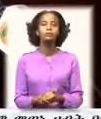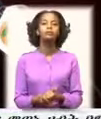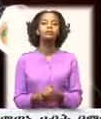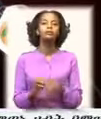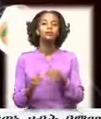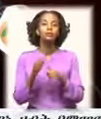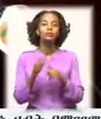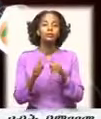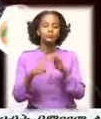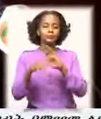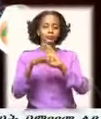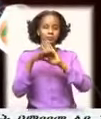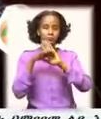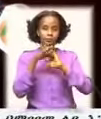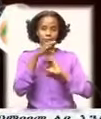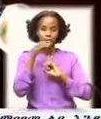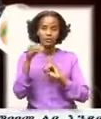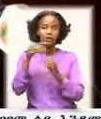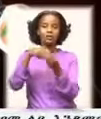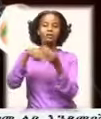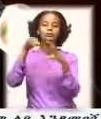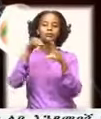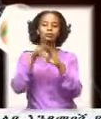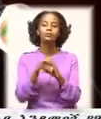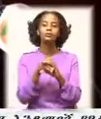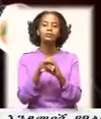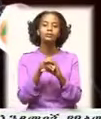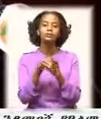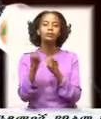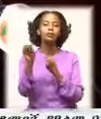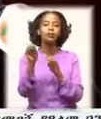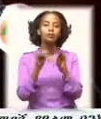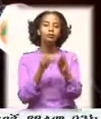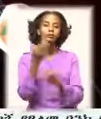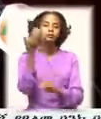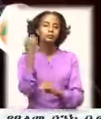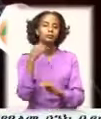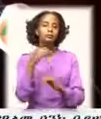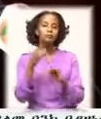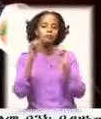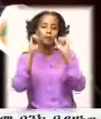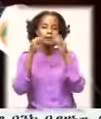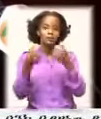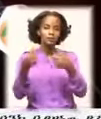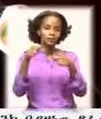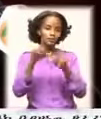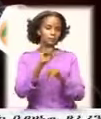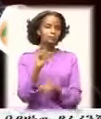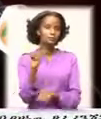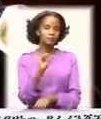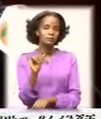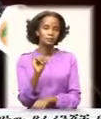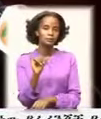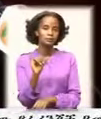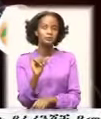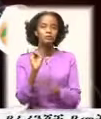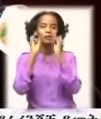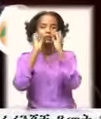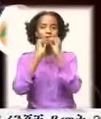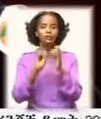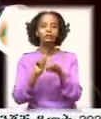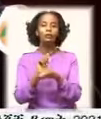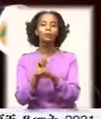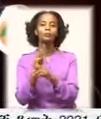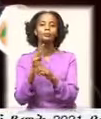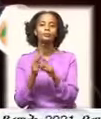የተፎካካሪ ፓርቲ ተወካዮችና አካባቢ ውስጥ ሲንቀሳቀሱ የነበሩት ላበረከቱት አስተዋጽኦ በተመሳሳይ በጸጥታ ተቋሙ